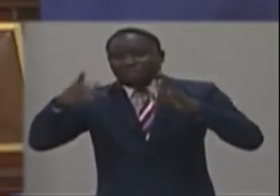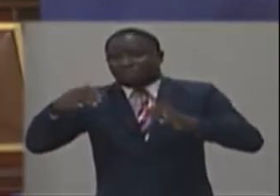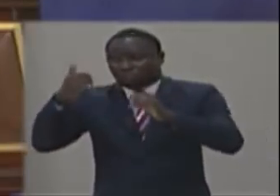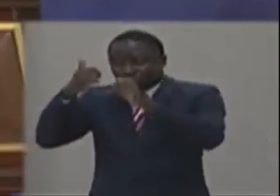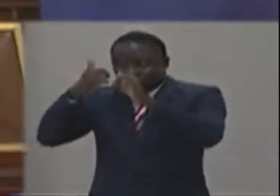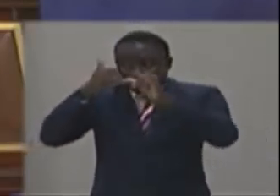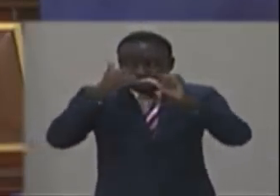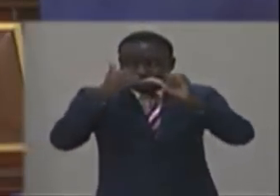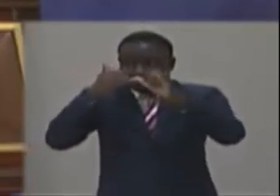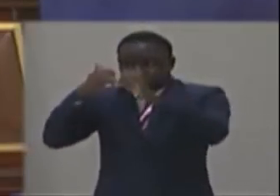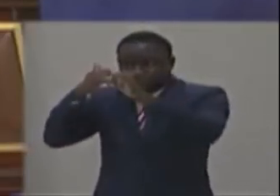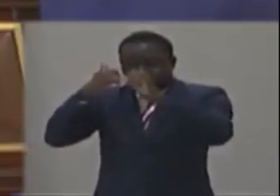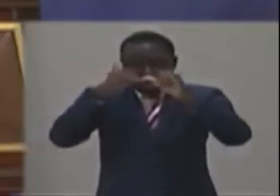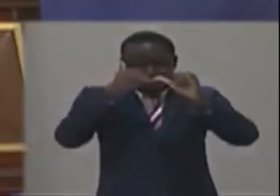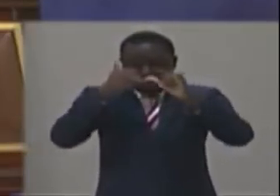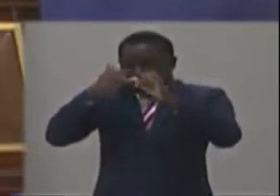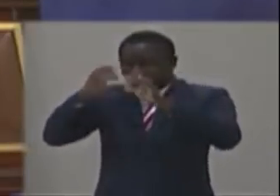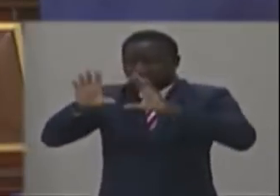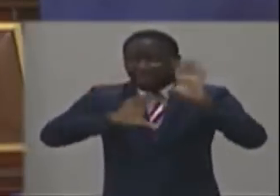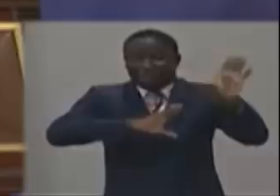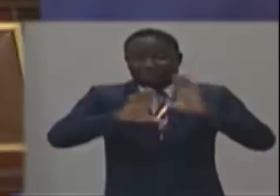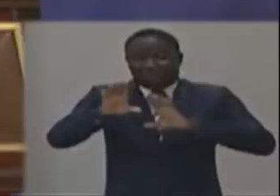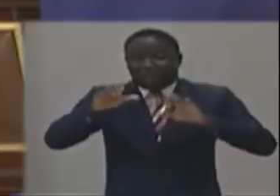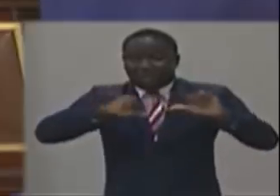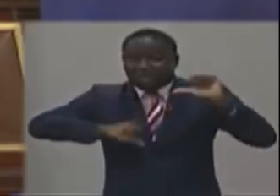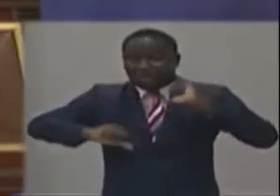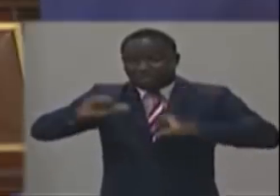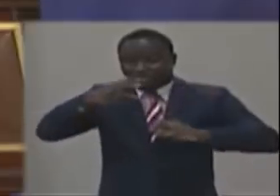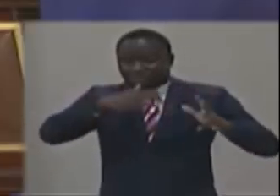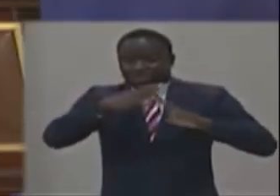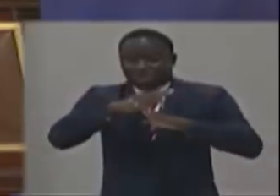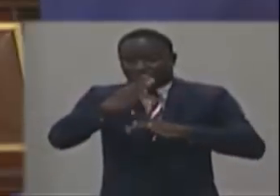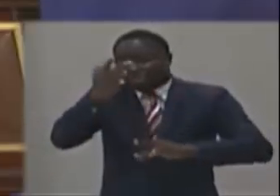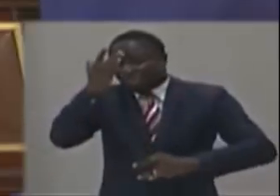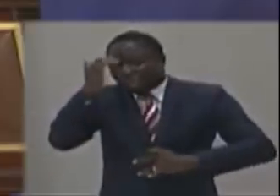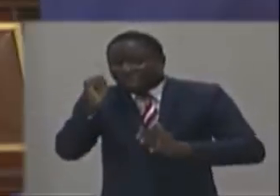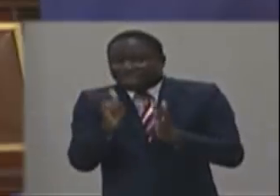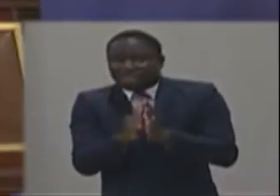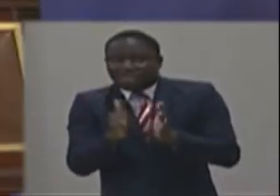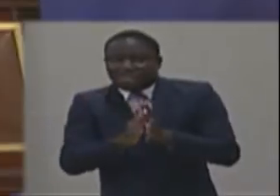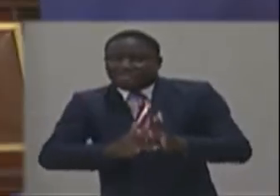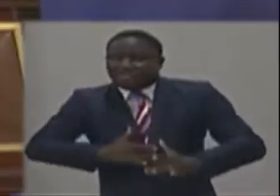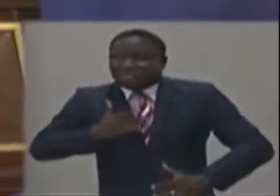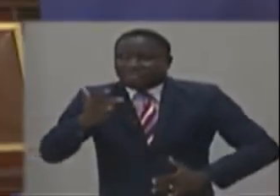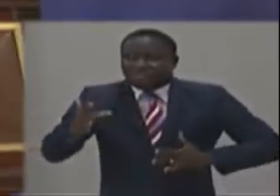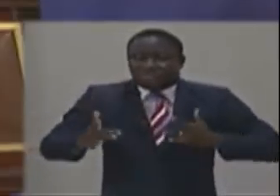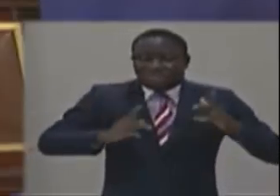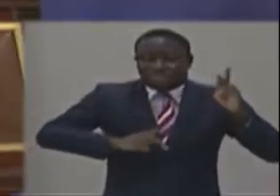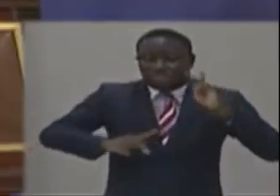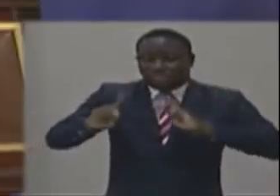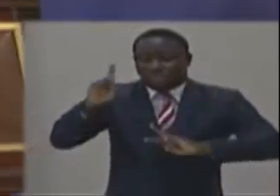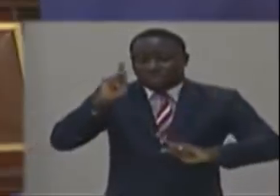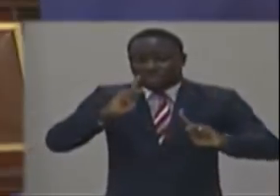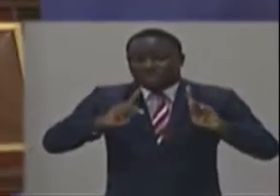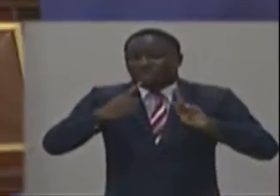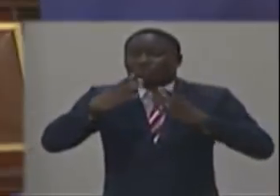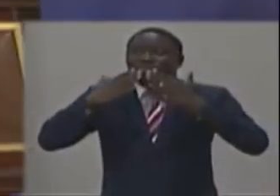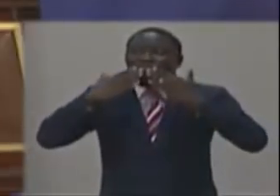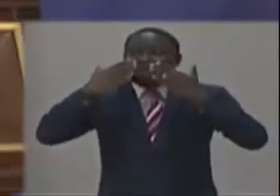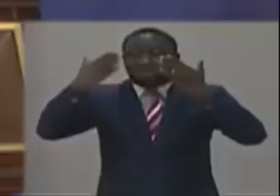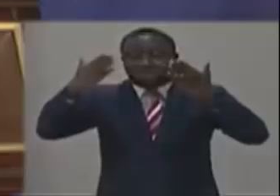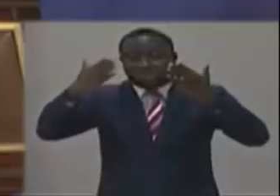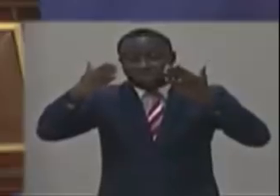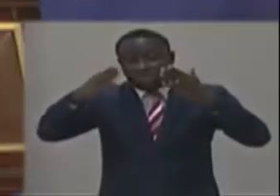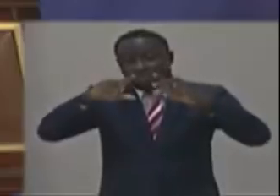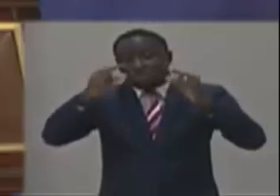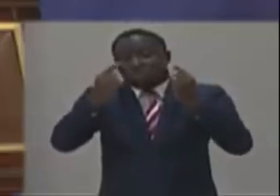dans la presse et les artistes ont fait pour combattre la pandémie dans la sensibilisation de la population. Nous disons merci